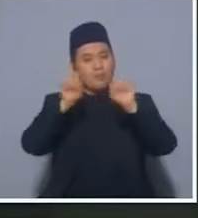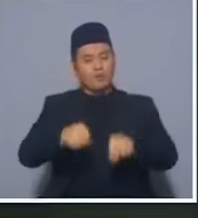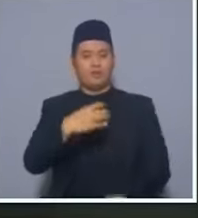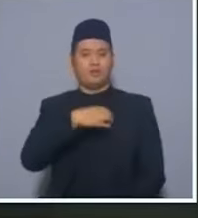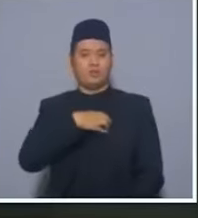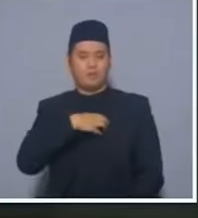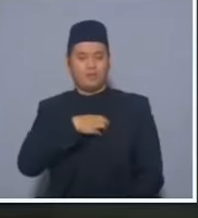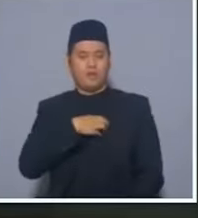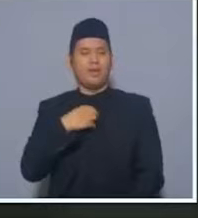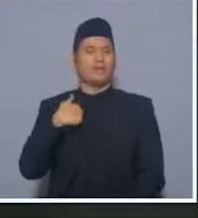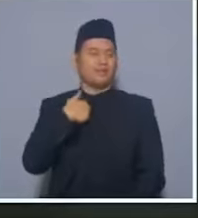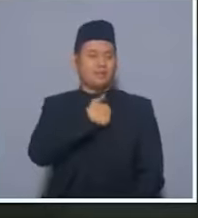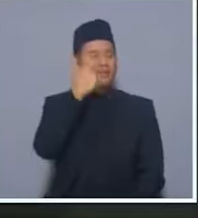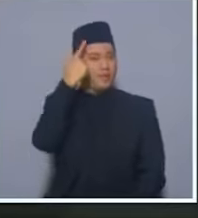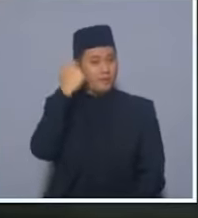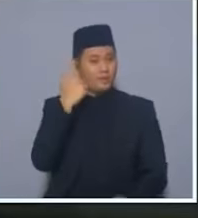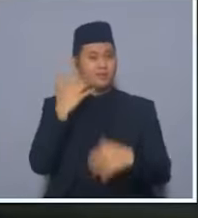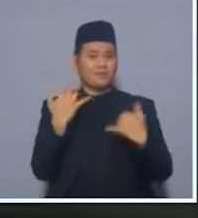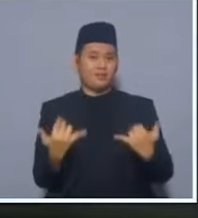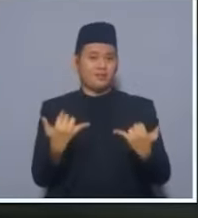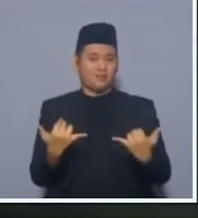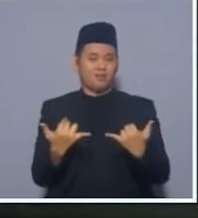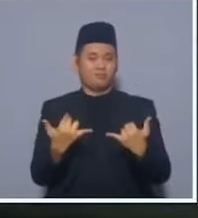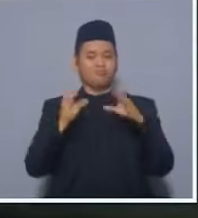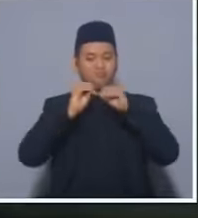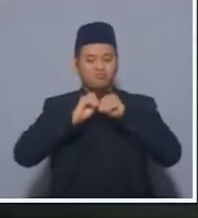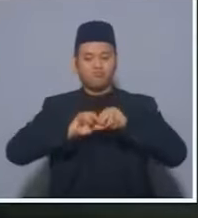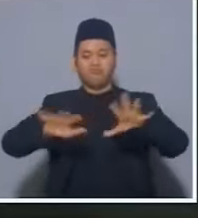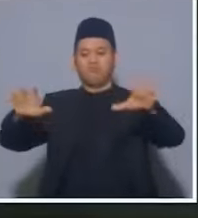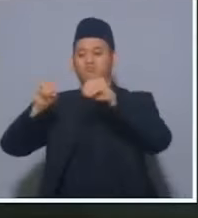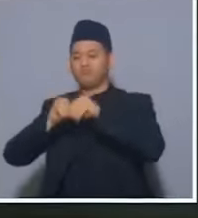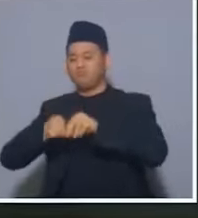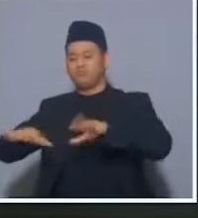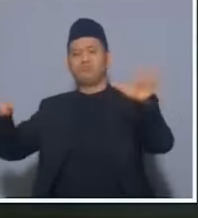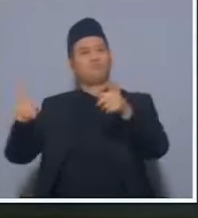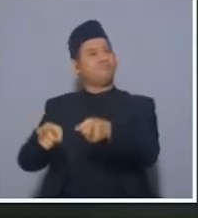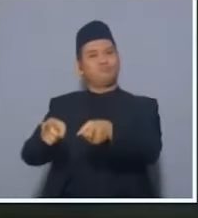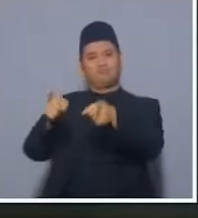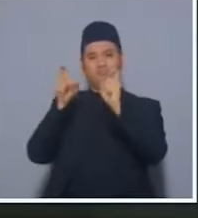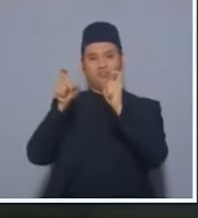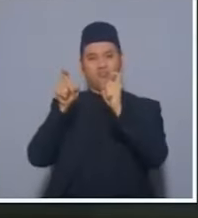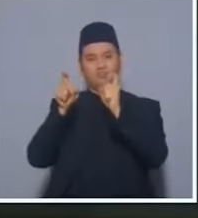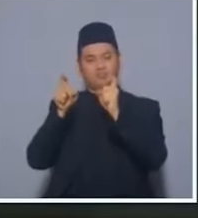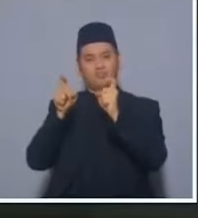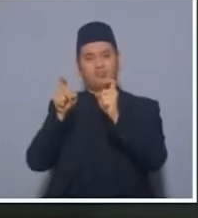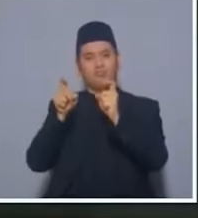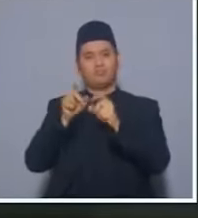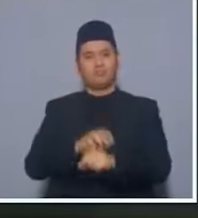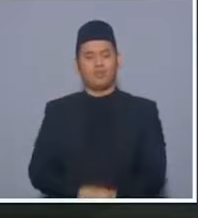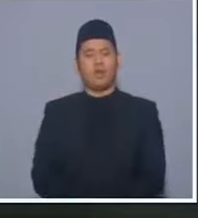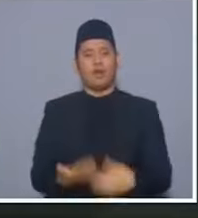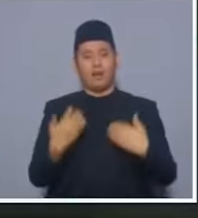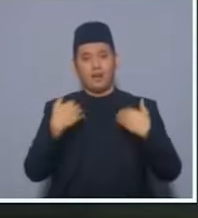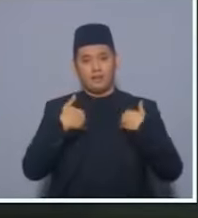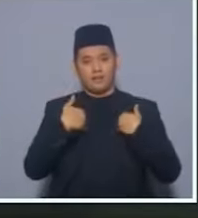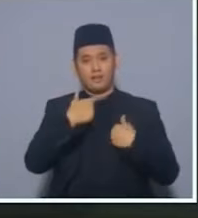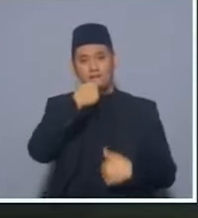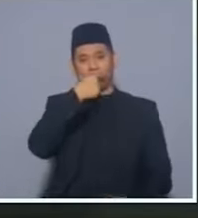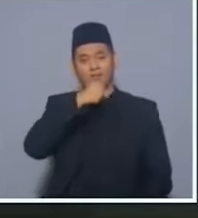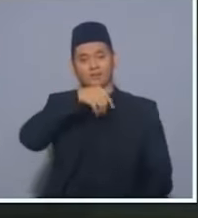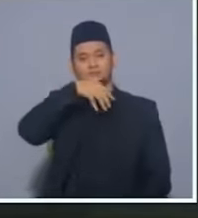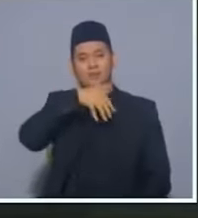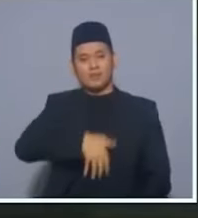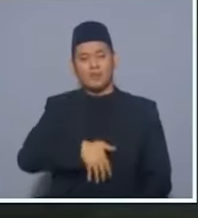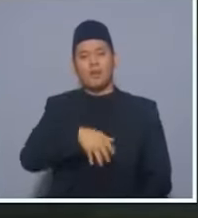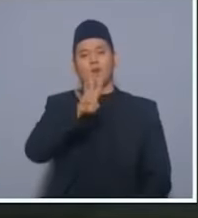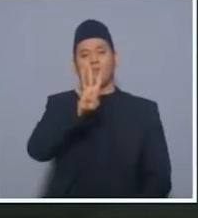baru bagi kita sebagai Muslim. Kerana ada satu hadis daripada Nabi sallallahu alaihi wasallam dalam hadis riwayat Ibnu Majah, hadis 4026,